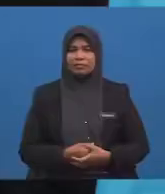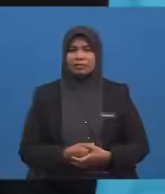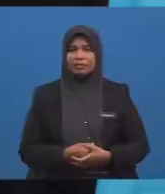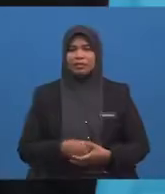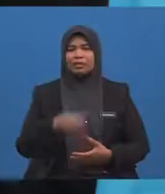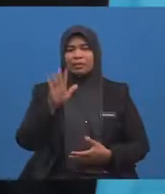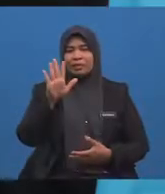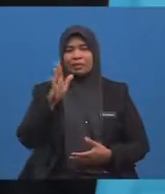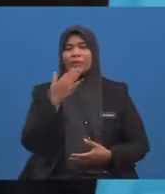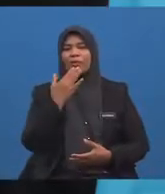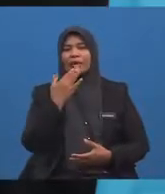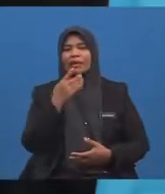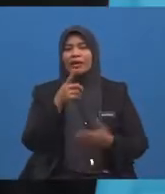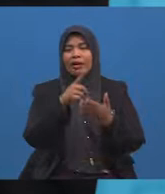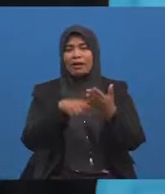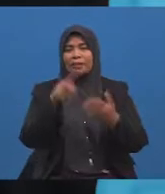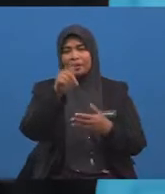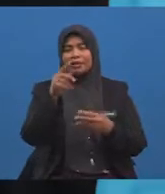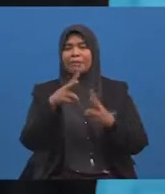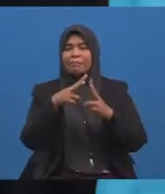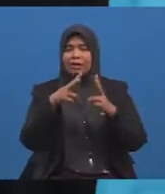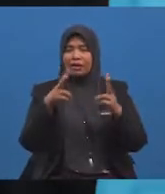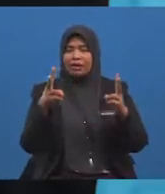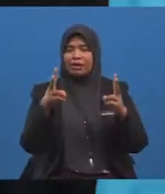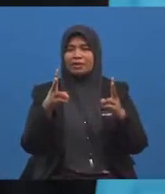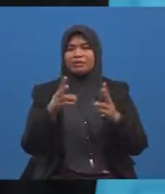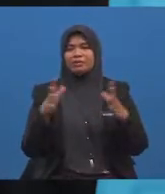Tapak tangan warna apakah yang paling besar?